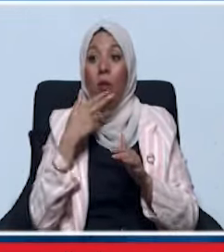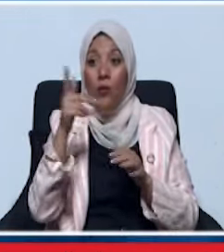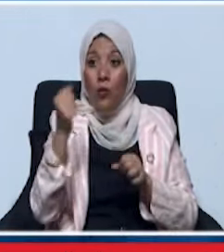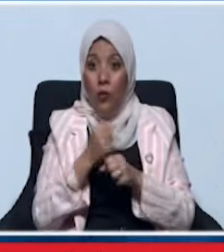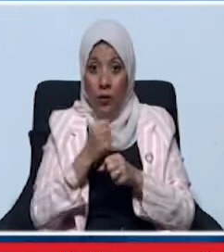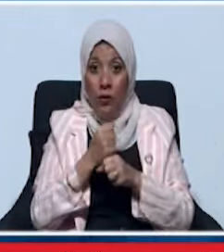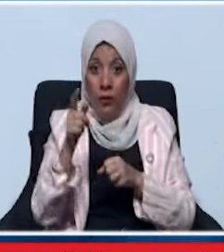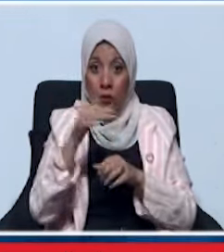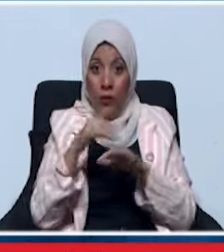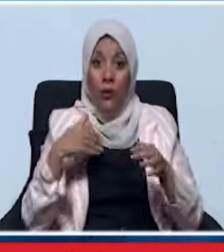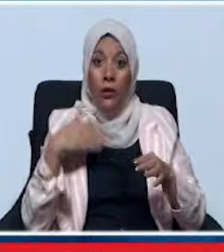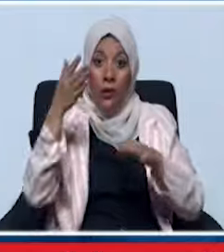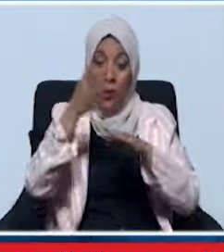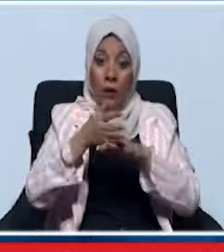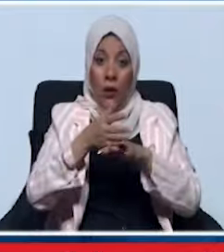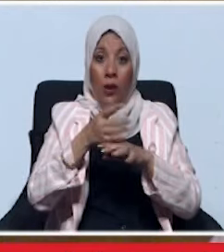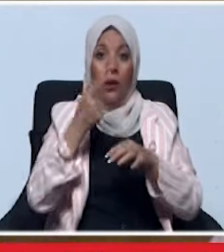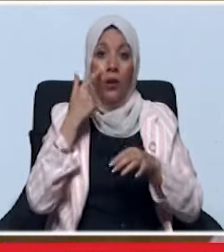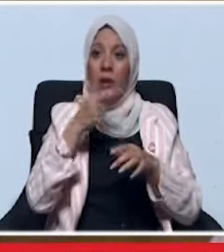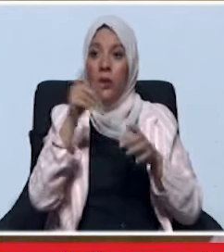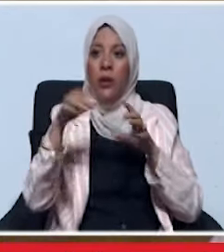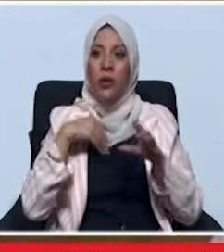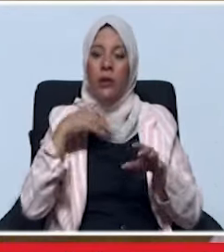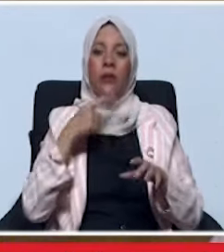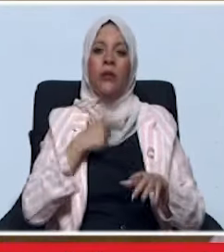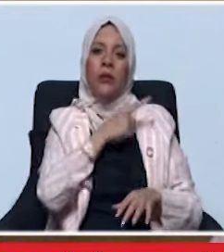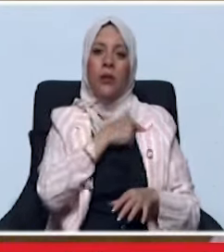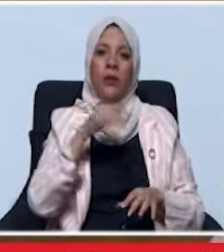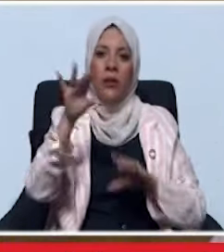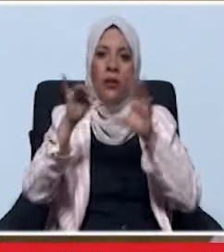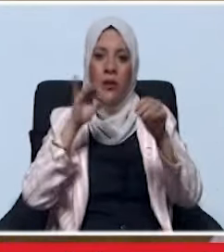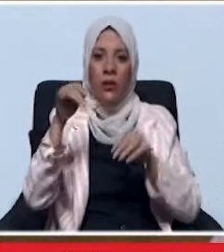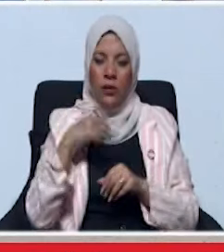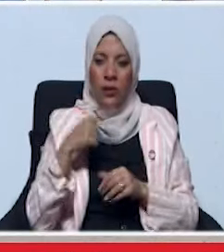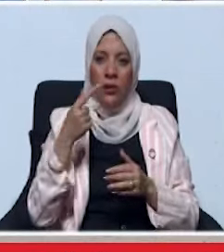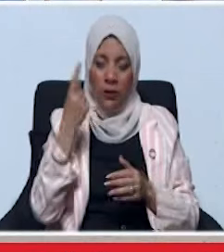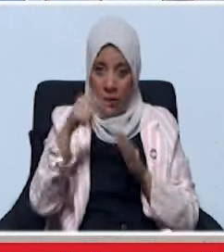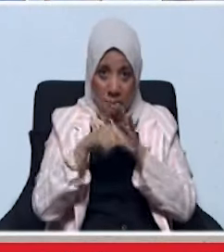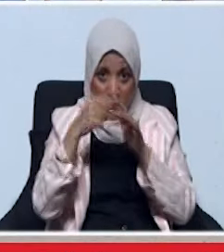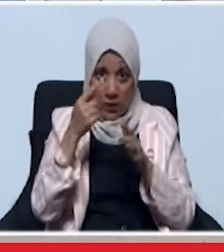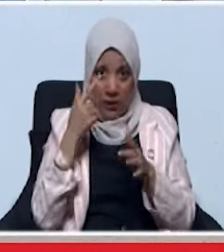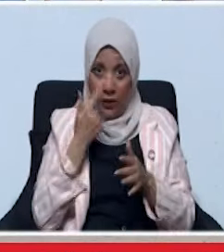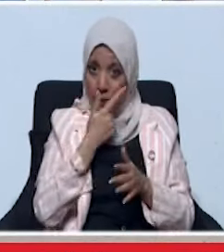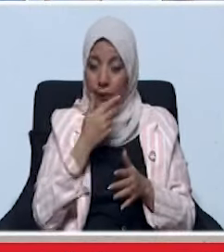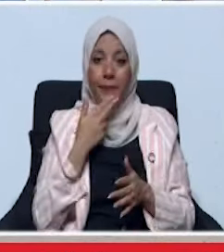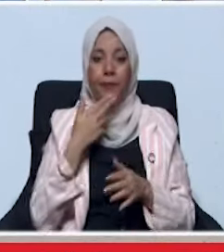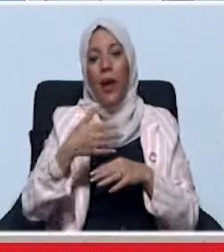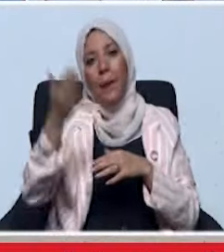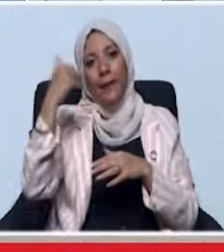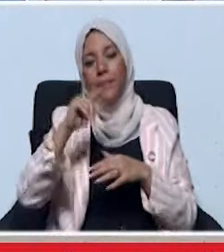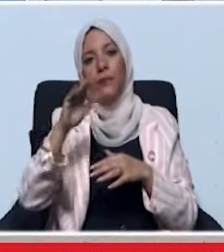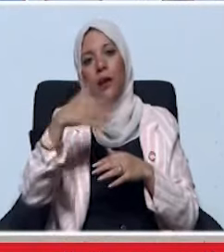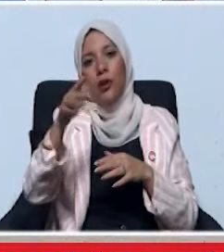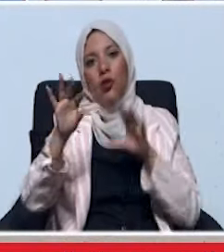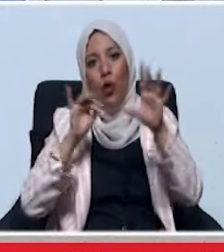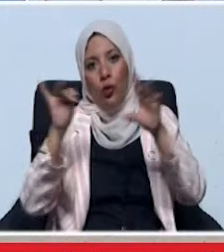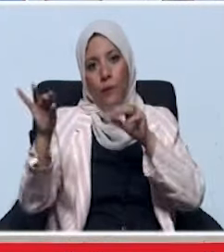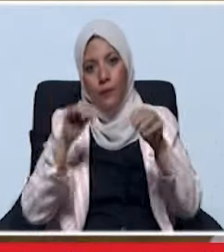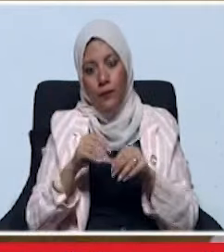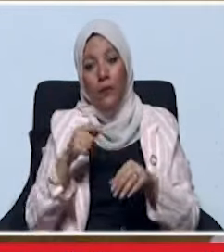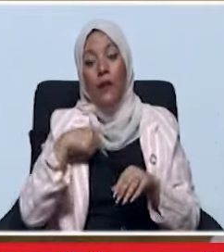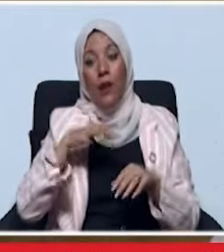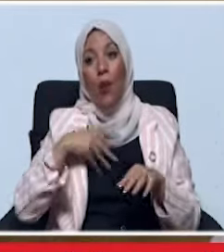كان الأوبريت الشهير، أوبريت اخترناك. اخترناك أول حاجة الناس شافتني فيها، كان قبل أربسكا. كان اخترناك. وعايز